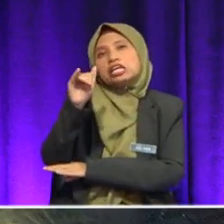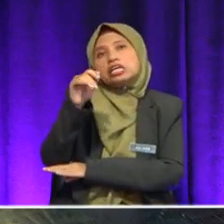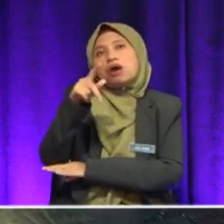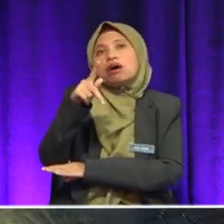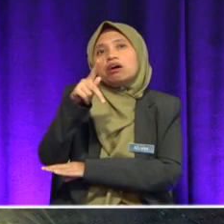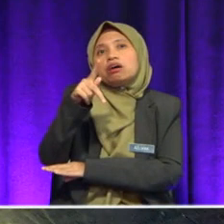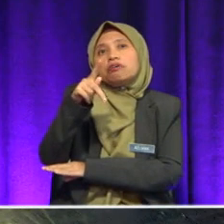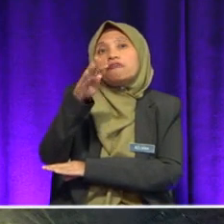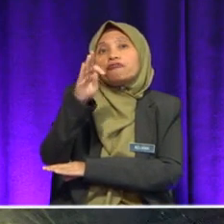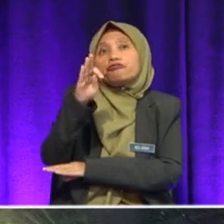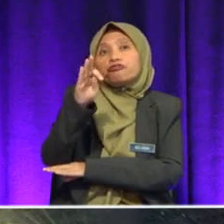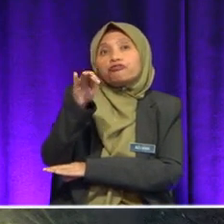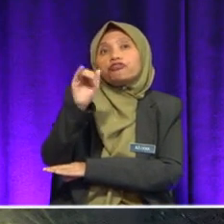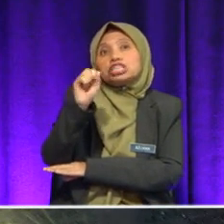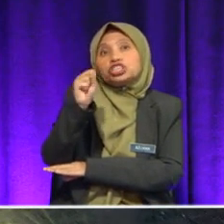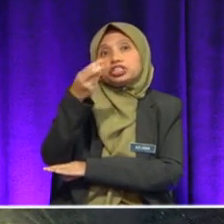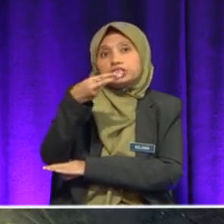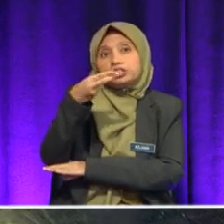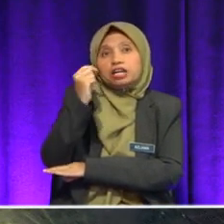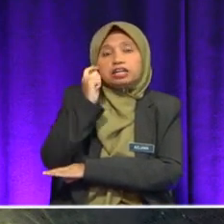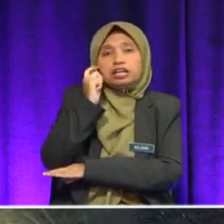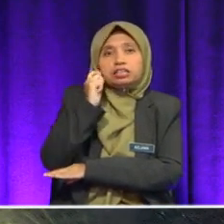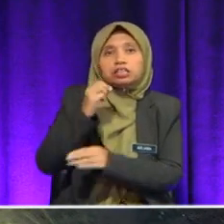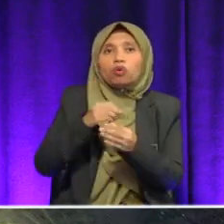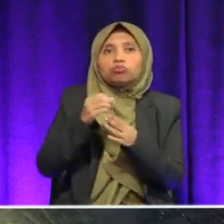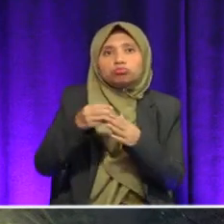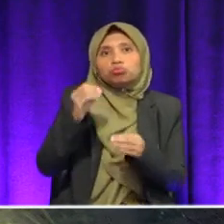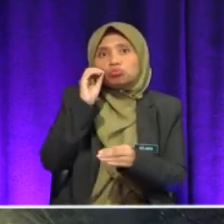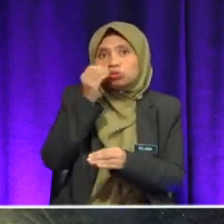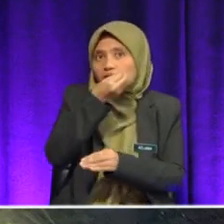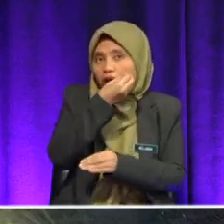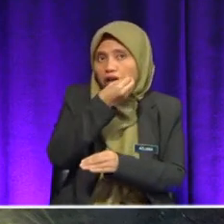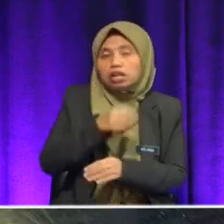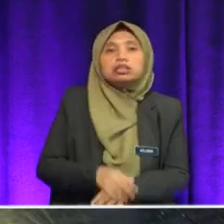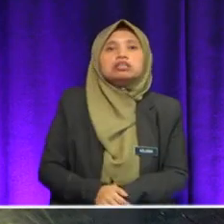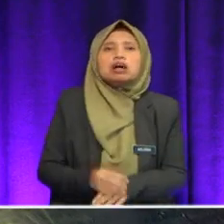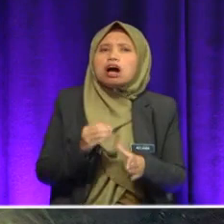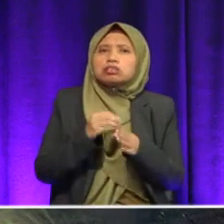inspirasikan daripada flora seperti bunga bunga sempurna